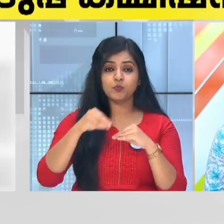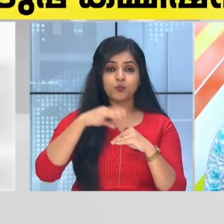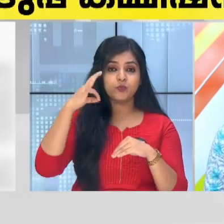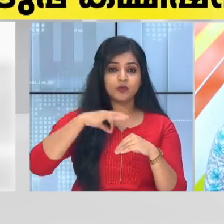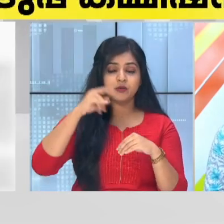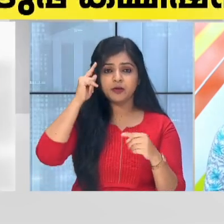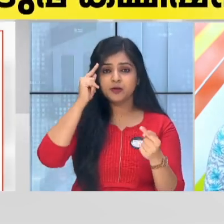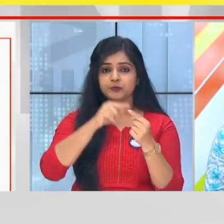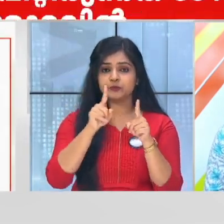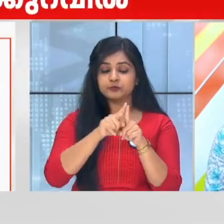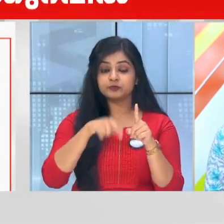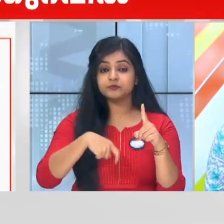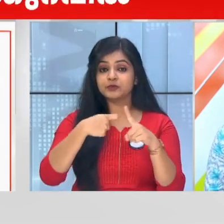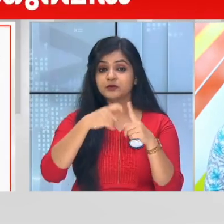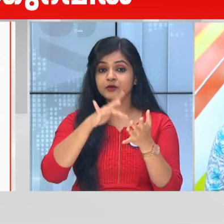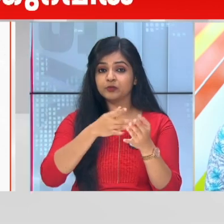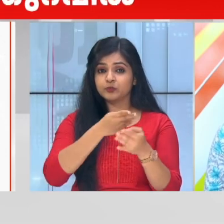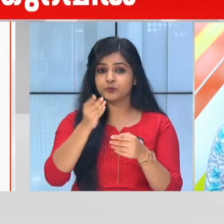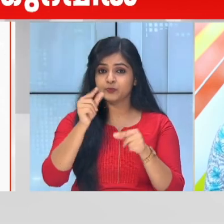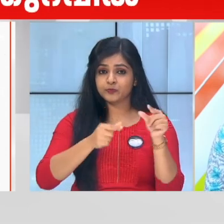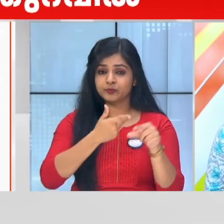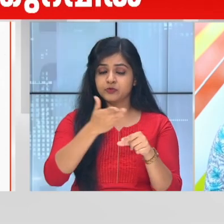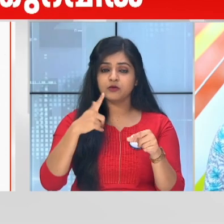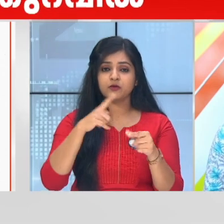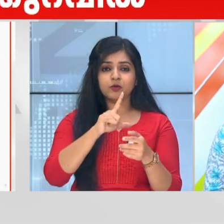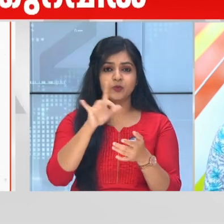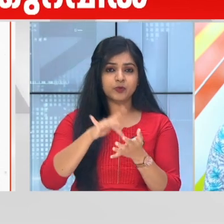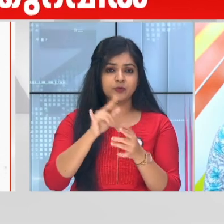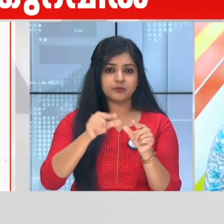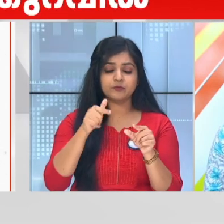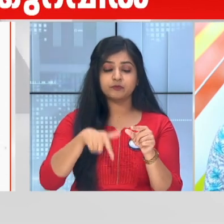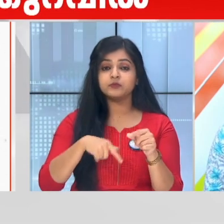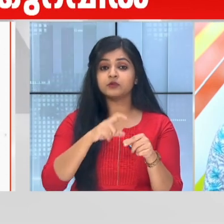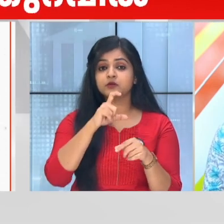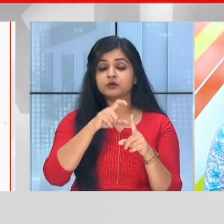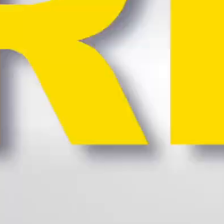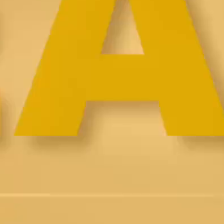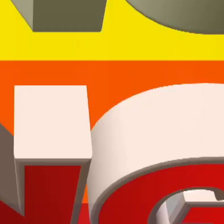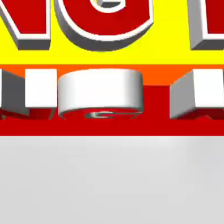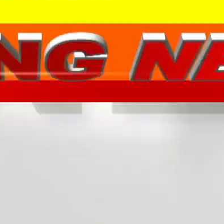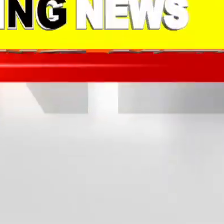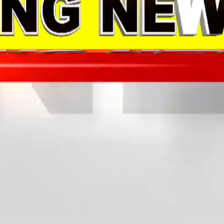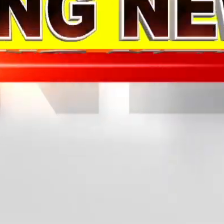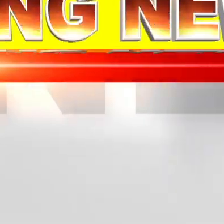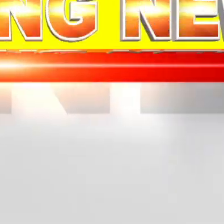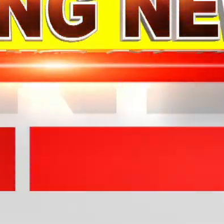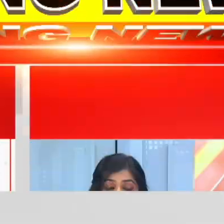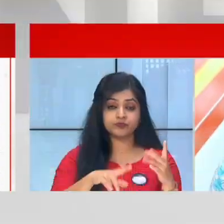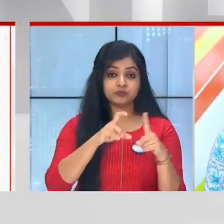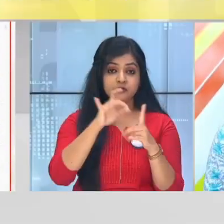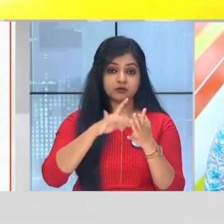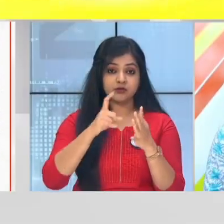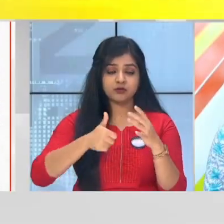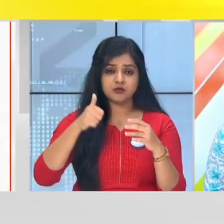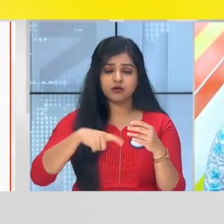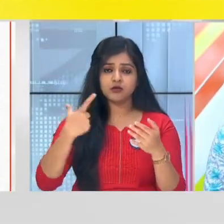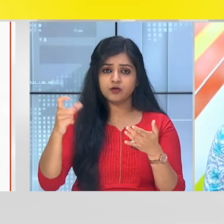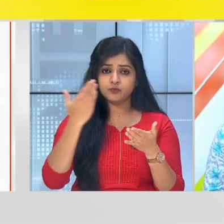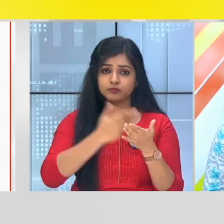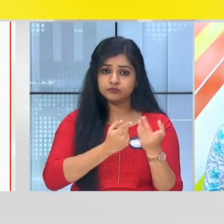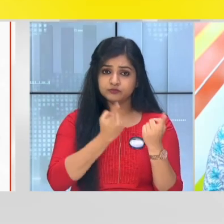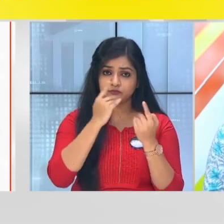ഈ കിഴക്കമ്പലത്തുള്ള പ്രദേശവാസികളാണ് പരാതിയുമായി ജില്ലാ കളക്ടറെ സമീപിച്ചത്. ഈ ജില്ലാ കളക്ടർ പരാതി വളരെ വിശദമായി പരിശോധിക്കുകയും പിന്നീട്